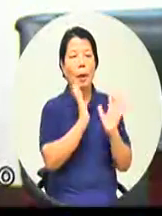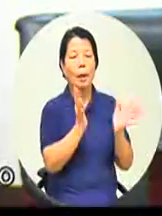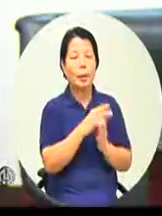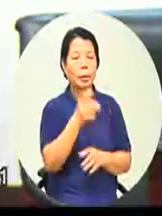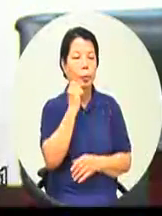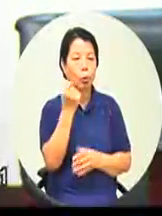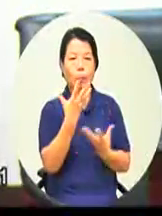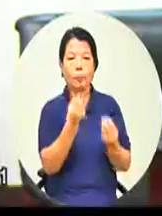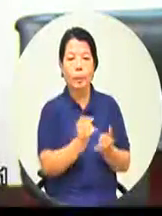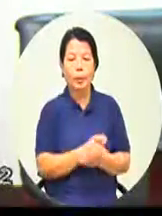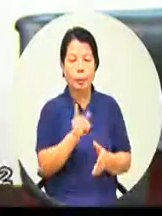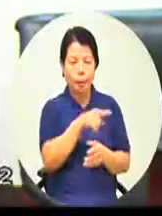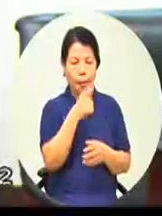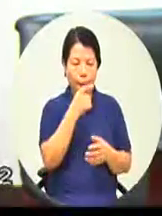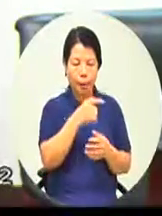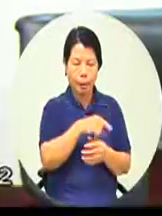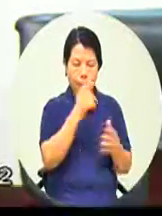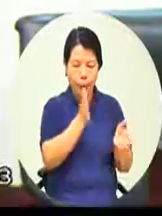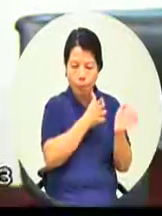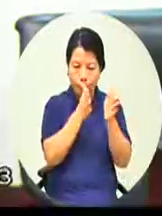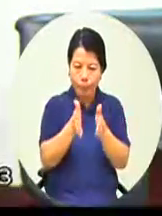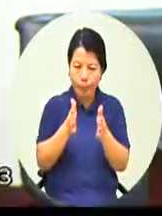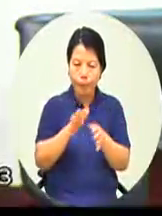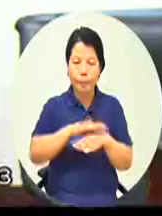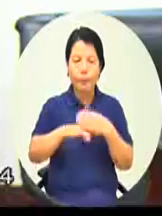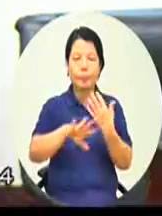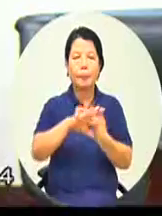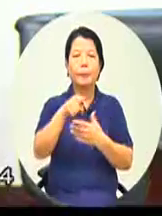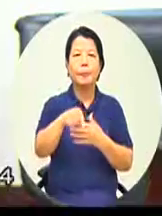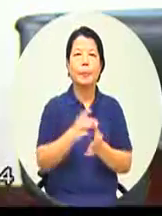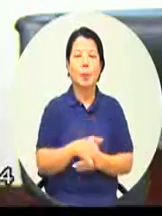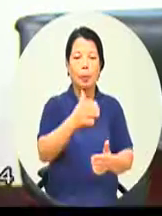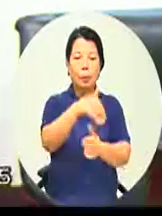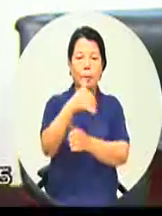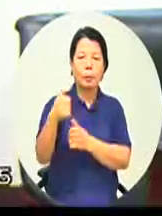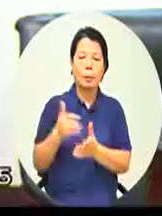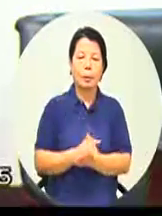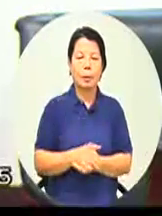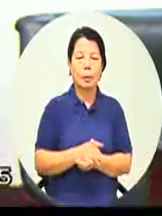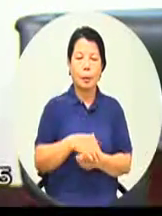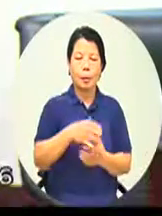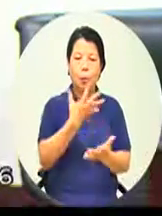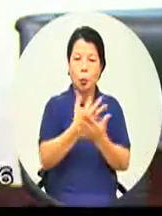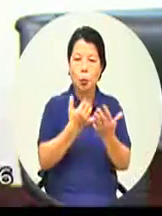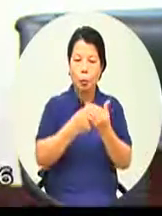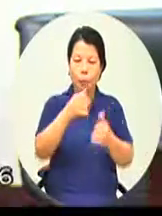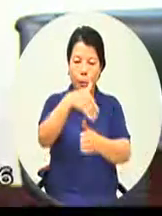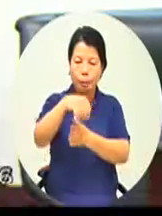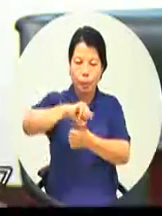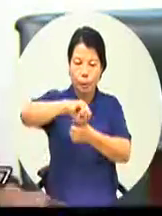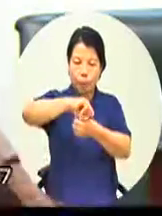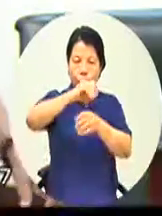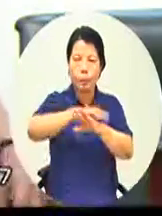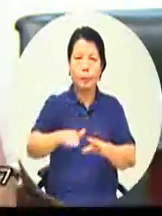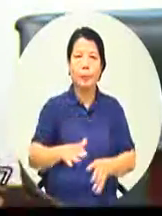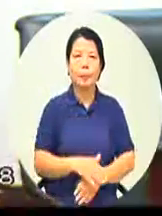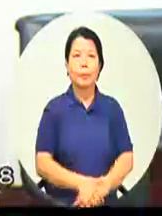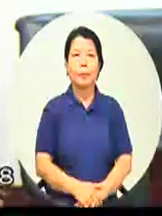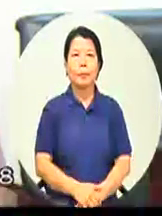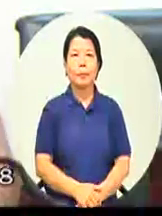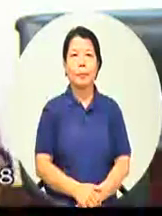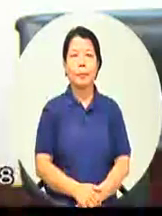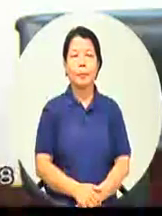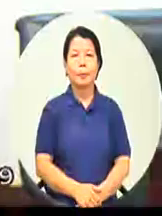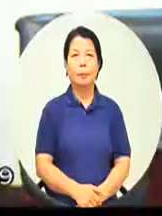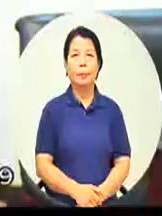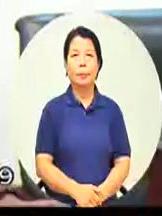一个方向来，相信中仑国中要来招生会去加招到很多学生啊。对，在这我也要简